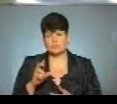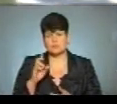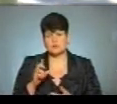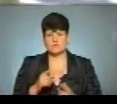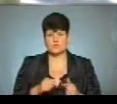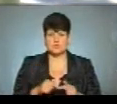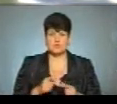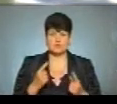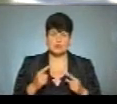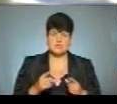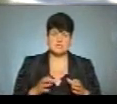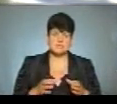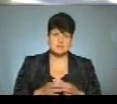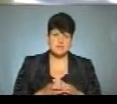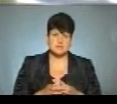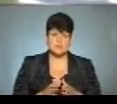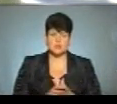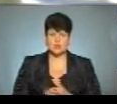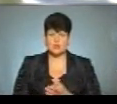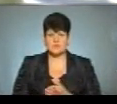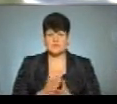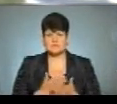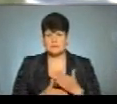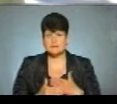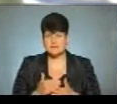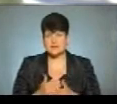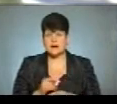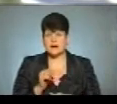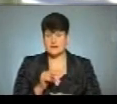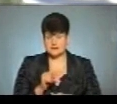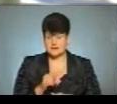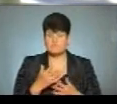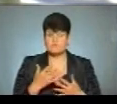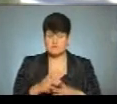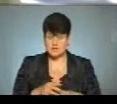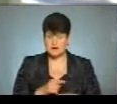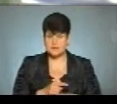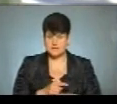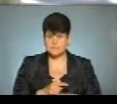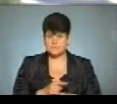організації, творчі спілці, товариствам інвалідів, а ті вже дають